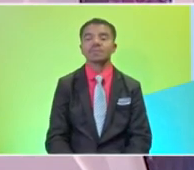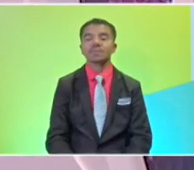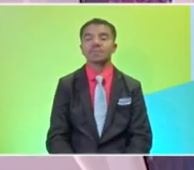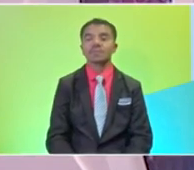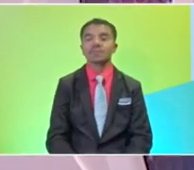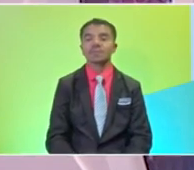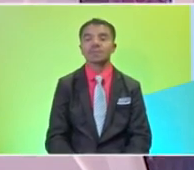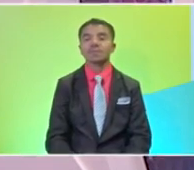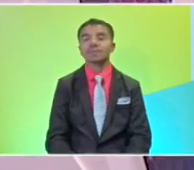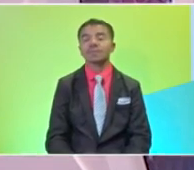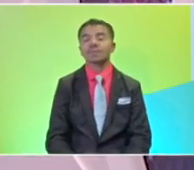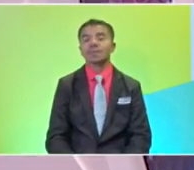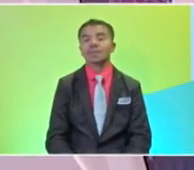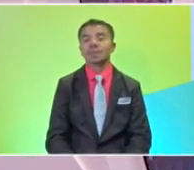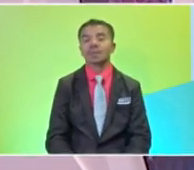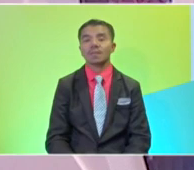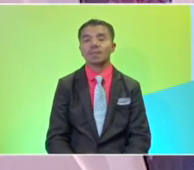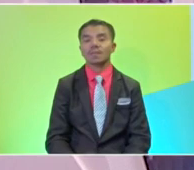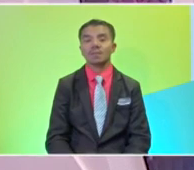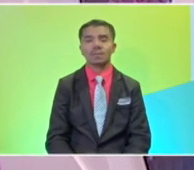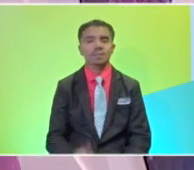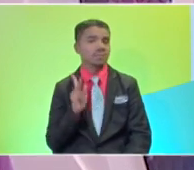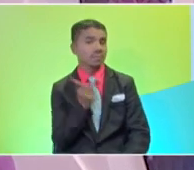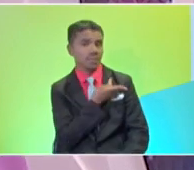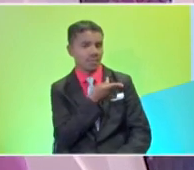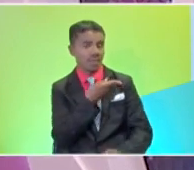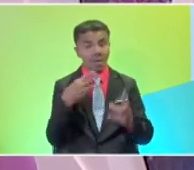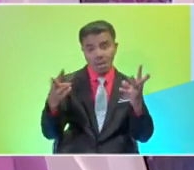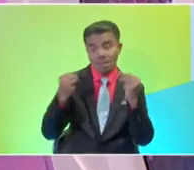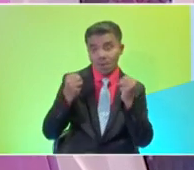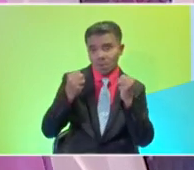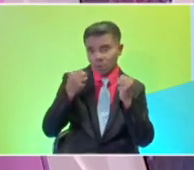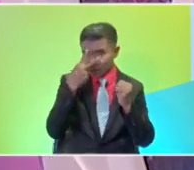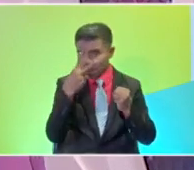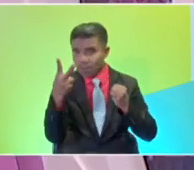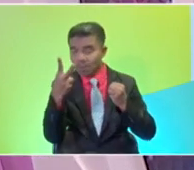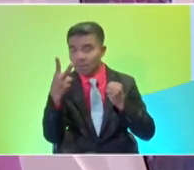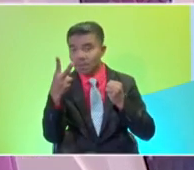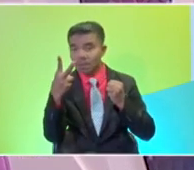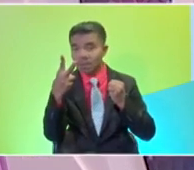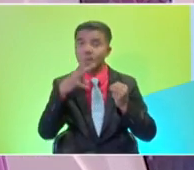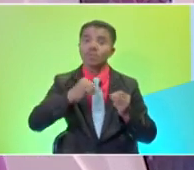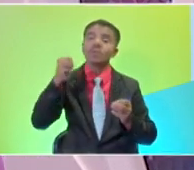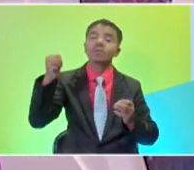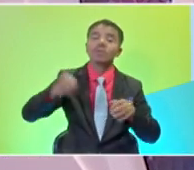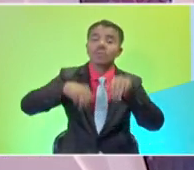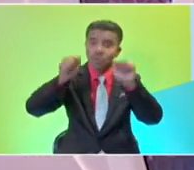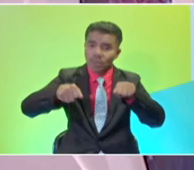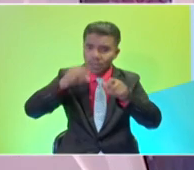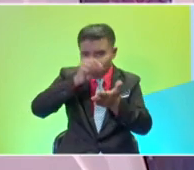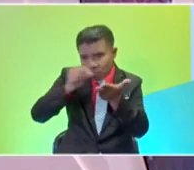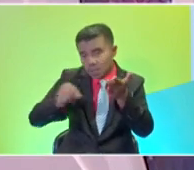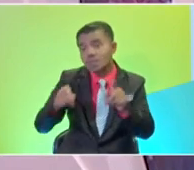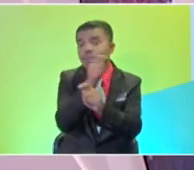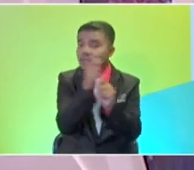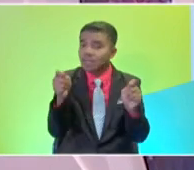nak menguji menilai mentaksir pelajar kita maratul kitabah okey kita fokus pada yang hujung Takan kita ada tiga benda okey kita